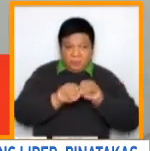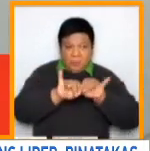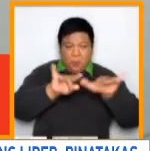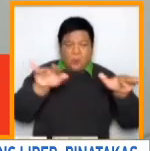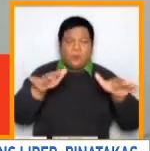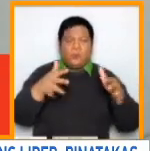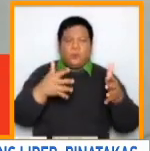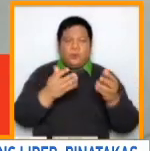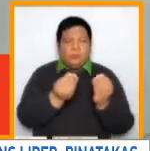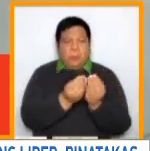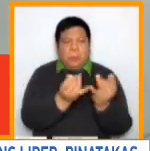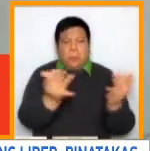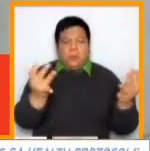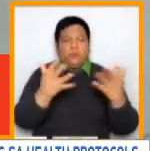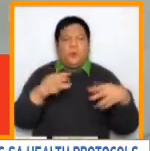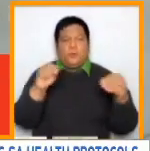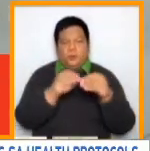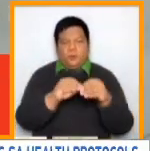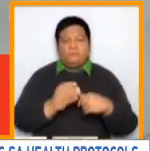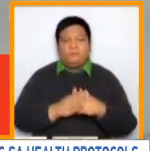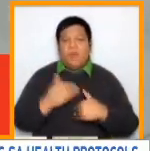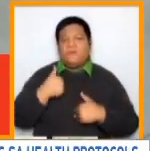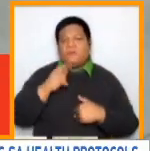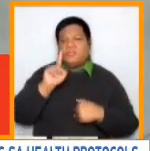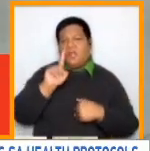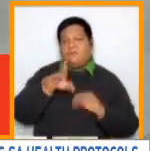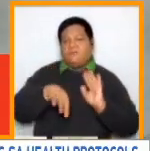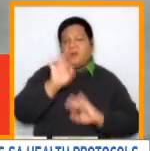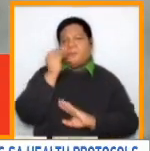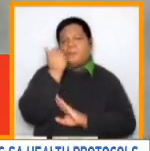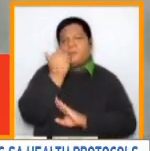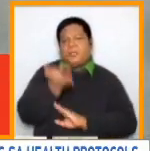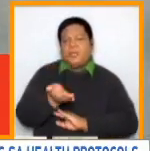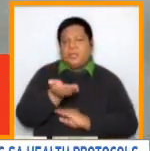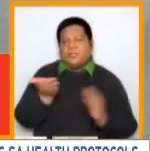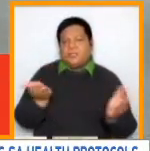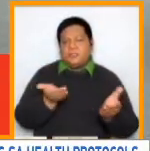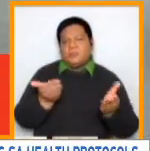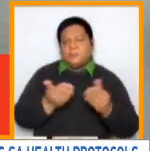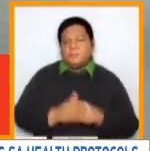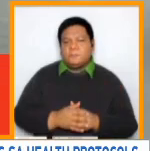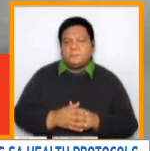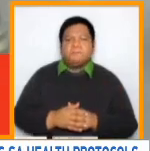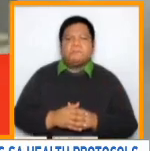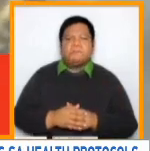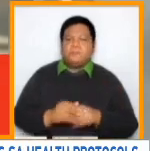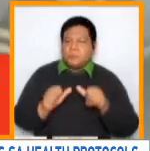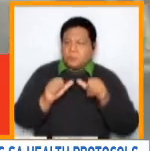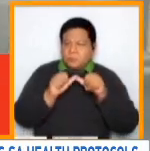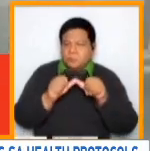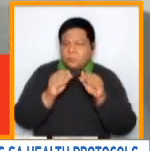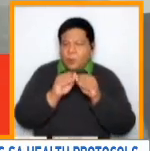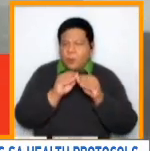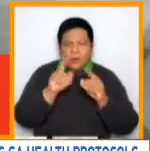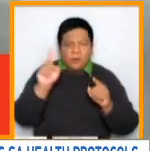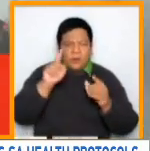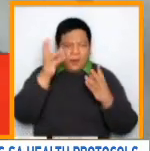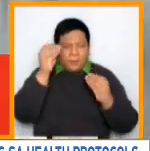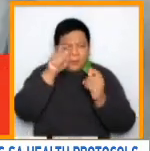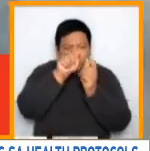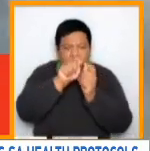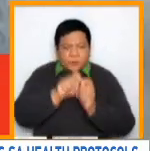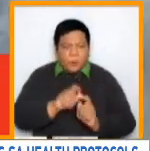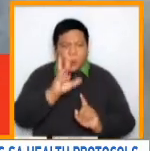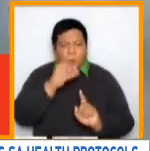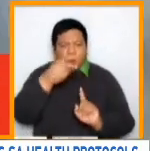kumpirmadong patay dito sa sunog ayon sa BFP Valenzuela. Kumukuha pa tayo ng karagdagang detalye tungkol sa pagkakakilanlan niya at